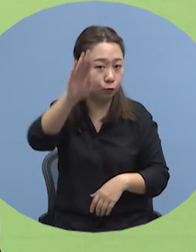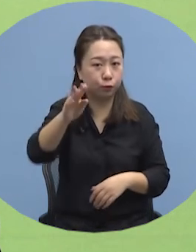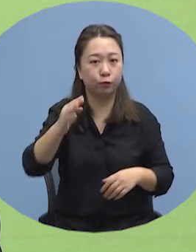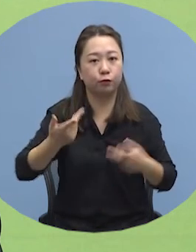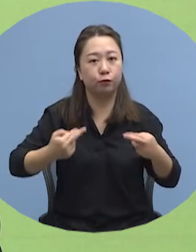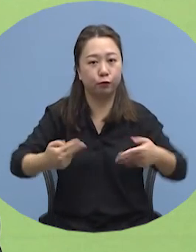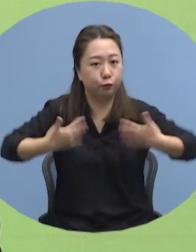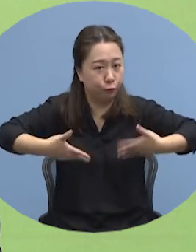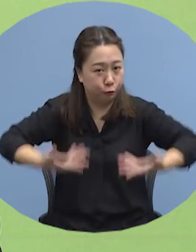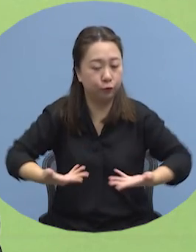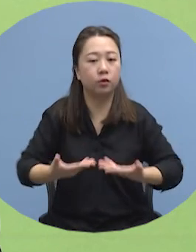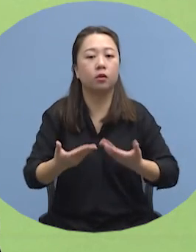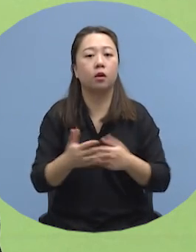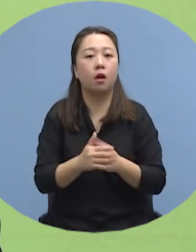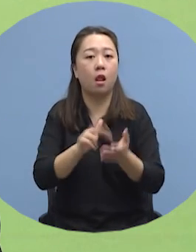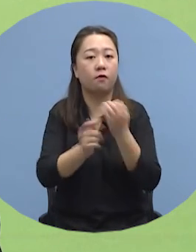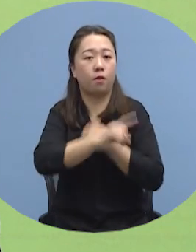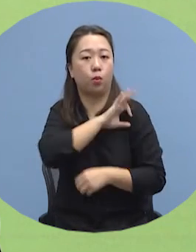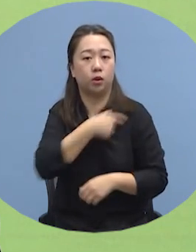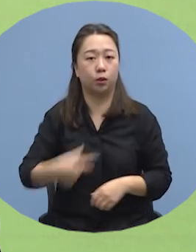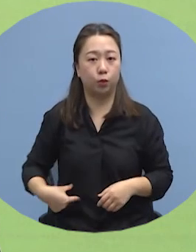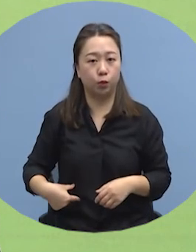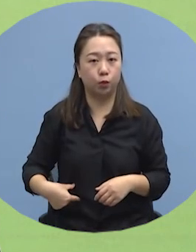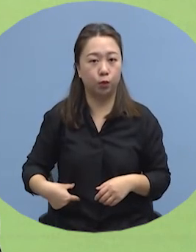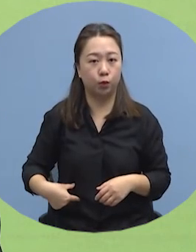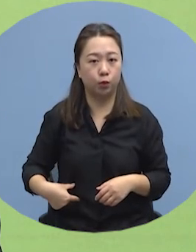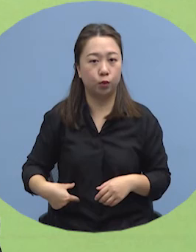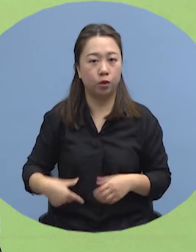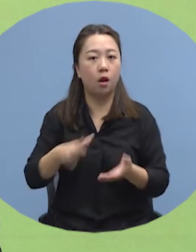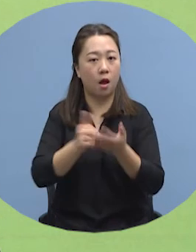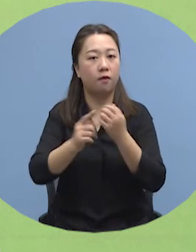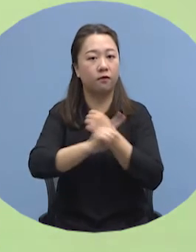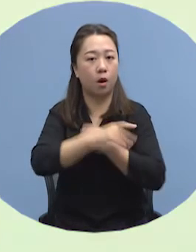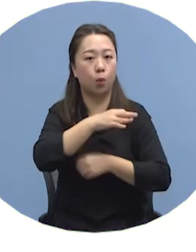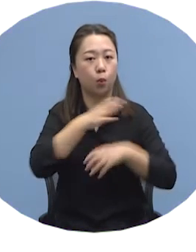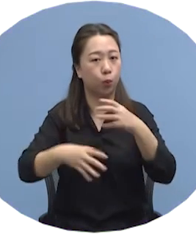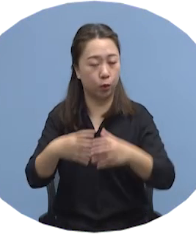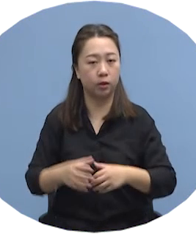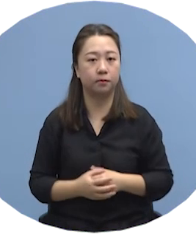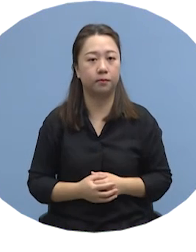作出貢獻的立法會議員和立法會會議。